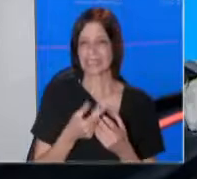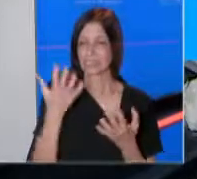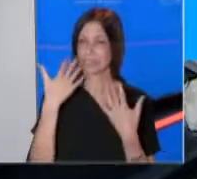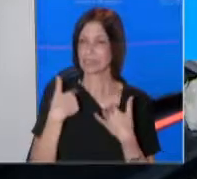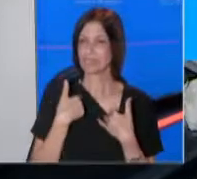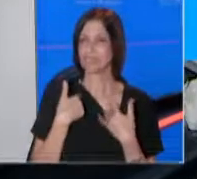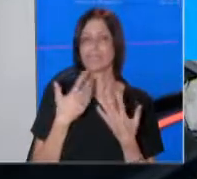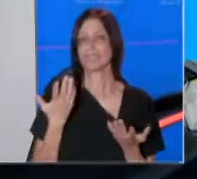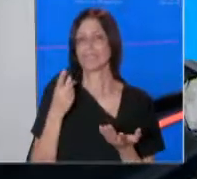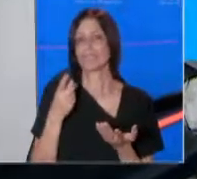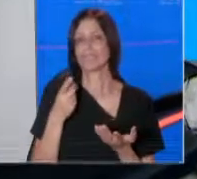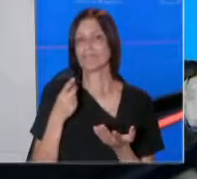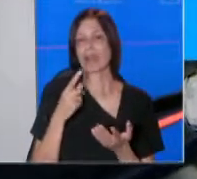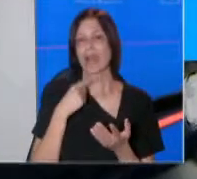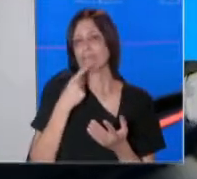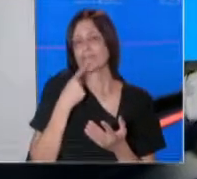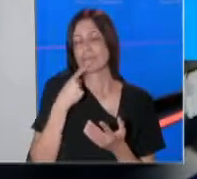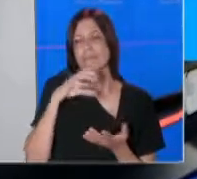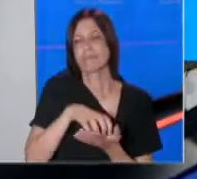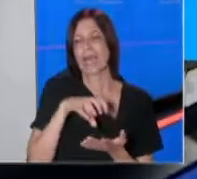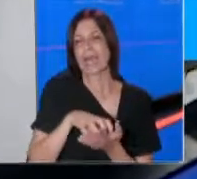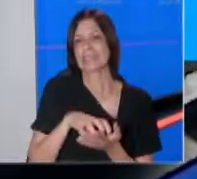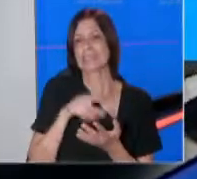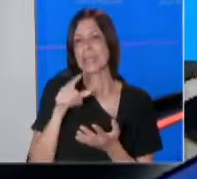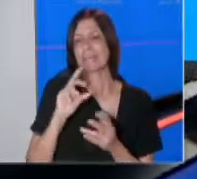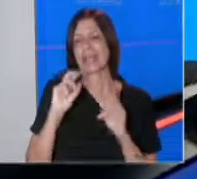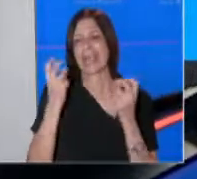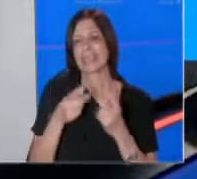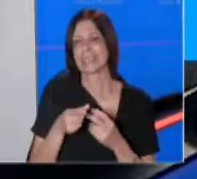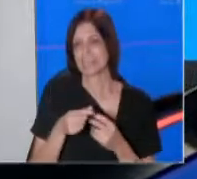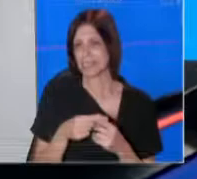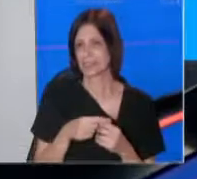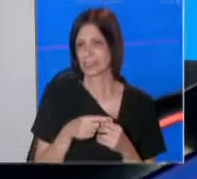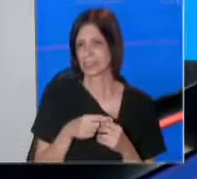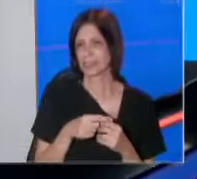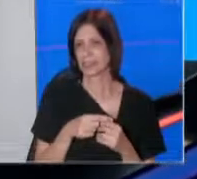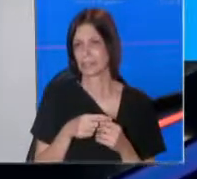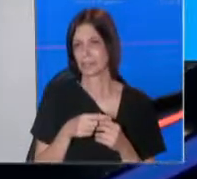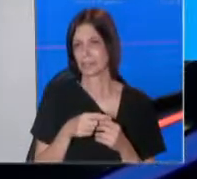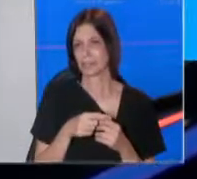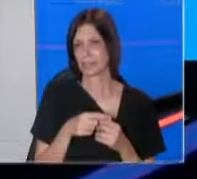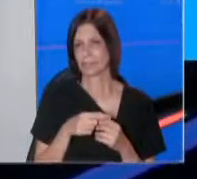ספרי לי, מה התמה המרכזית של הכנס? מה אנחנו הולכים לדבר בכנס הזה? הכנס בעצם מציג סוגים שונים של אלימות נגד